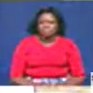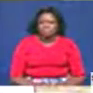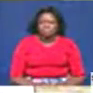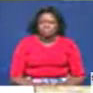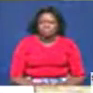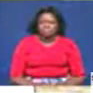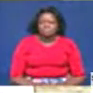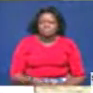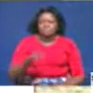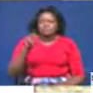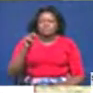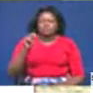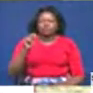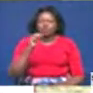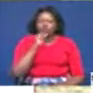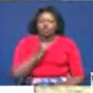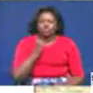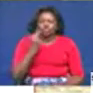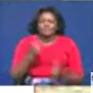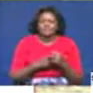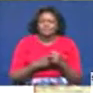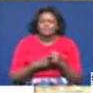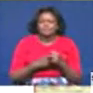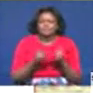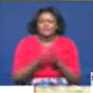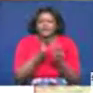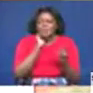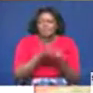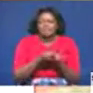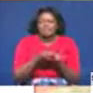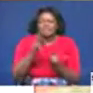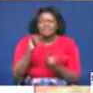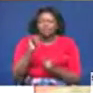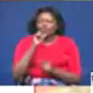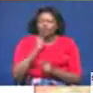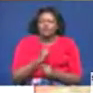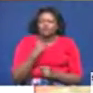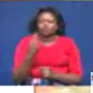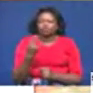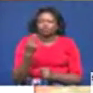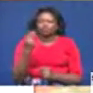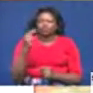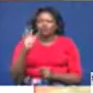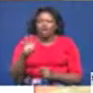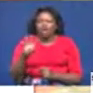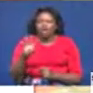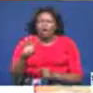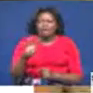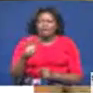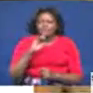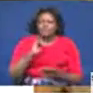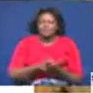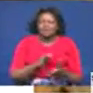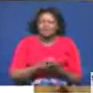Johnson Karuga mwenye umri wa miaka 26 na kakake Kelvin Kimathi mwenye umri wa miaka 24 wanasemekana